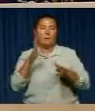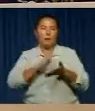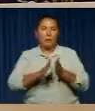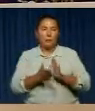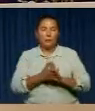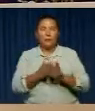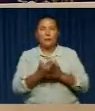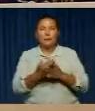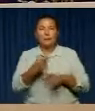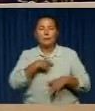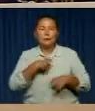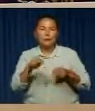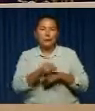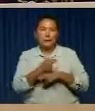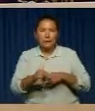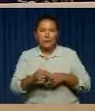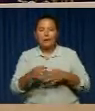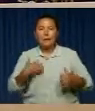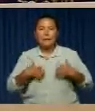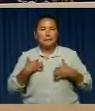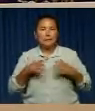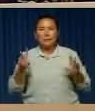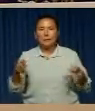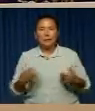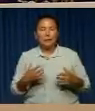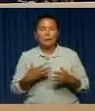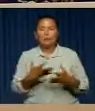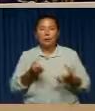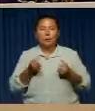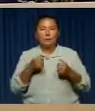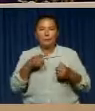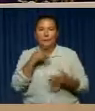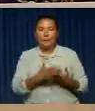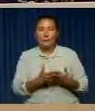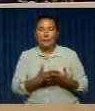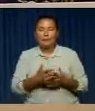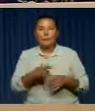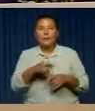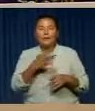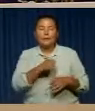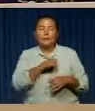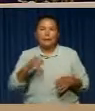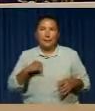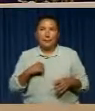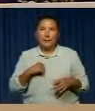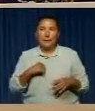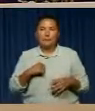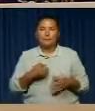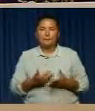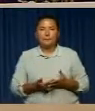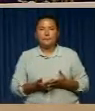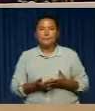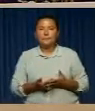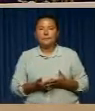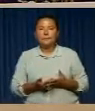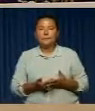өз бетімен ем қабылдамау керек, асығыс шешім қабылдамау керек. Ол артық жасайым деп өзіне кері әсерін тигізіп алуы мүмкін.